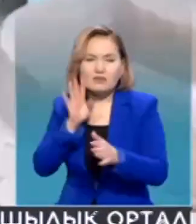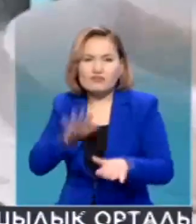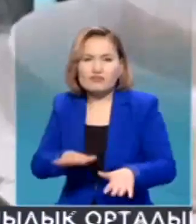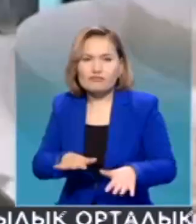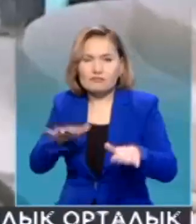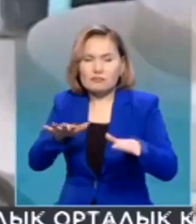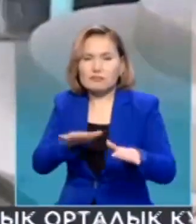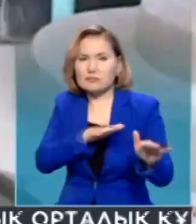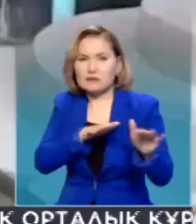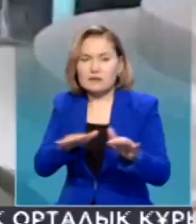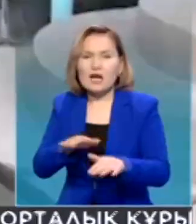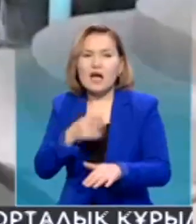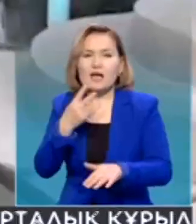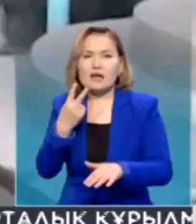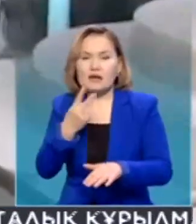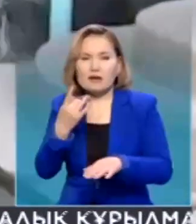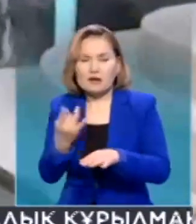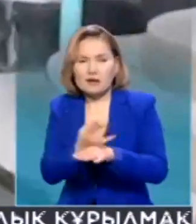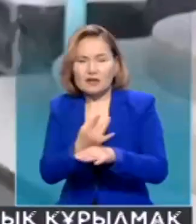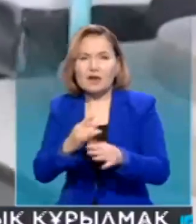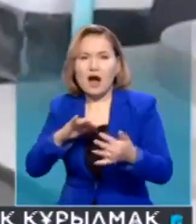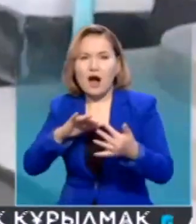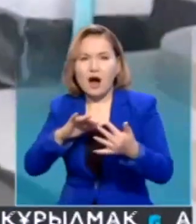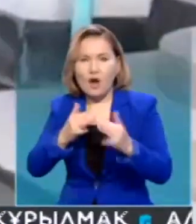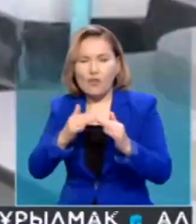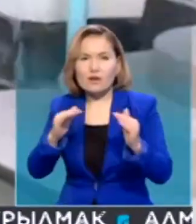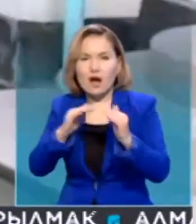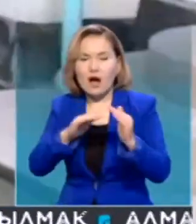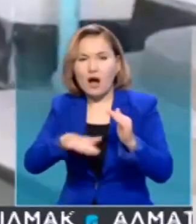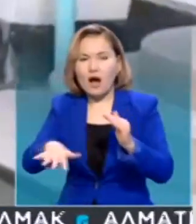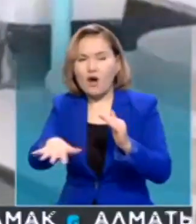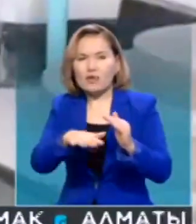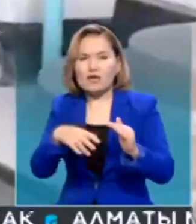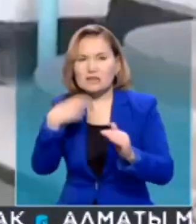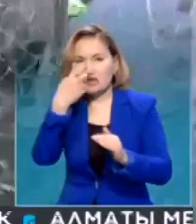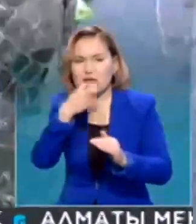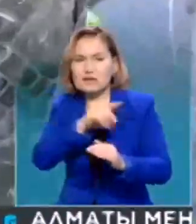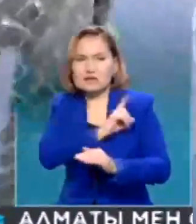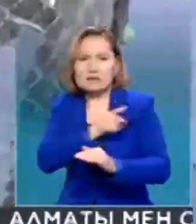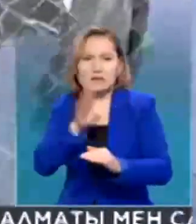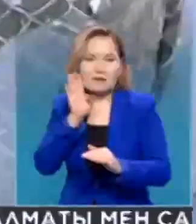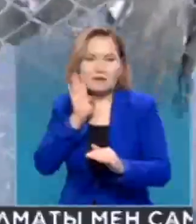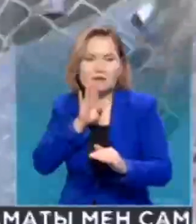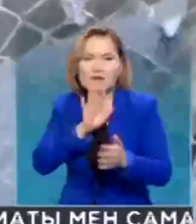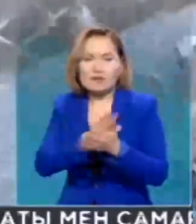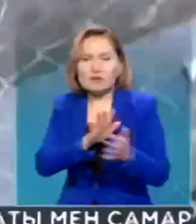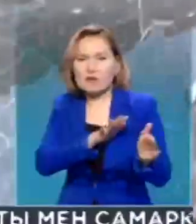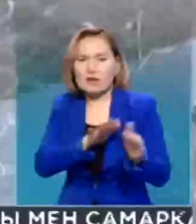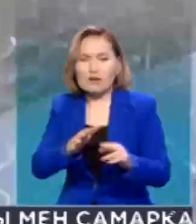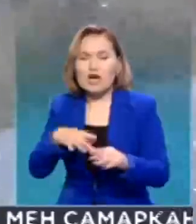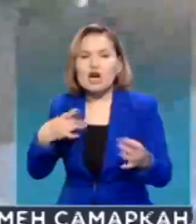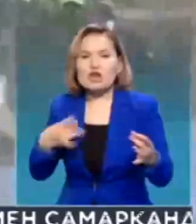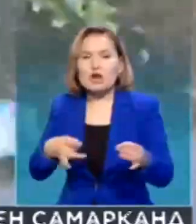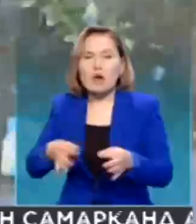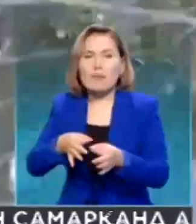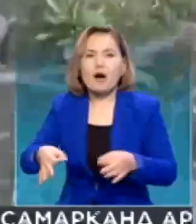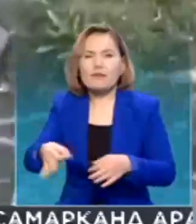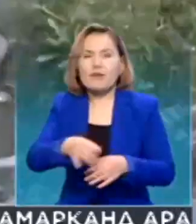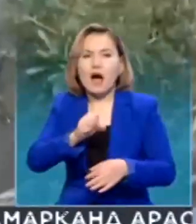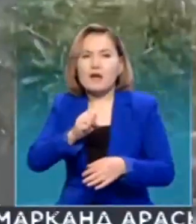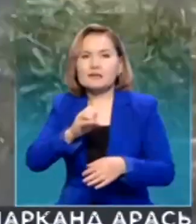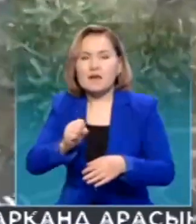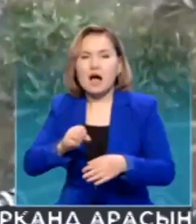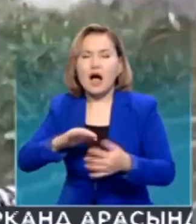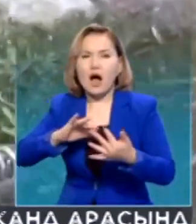рет осылай үйдің ауласына шығып сасып жатыр. Сарқынды су Жамбыл ауданының орталығы Аса